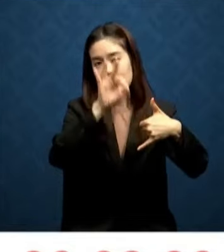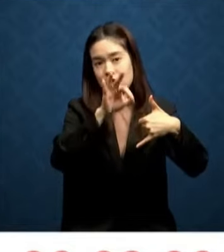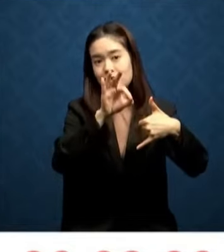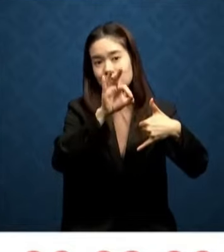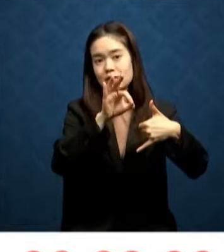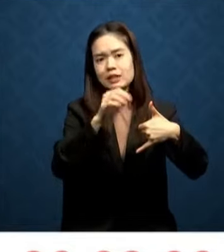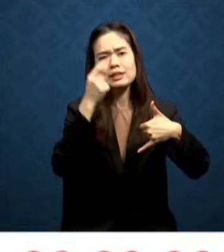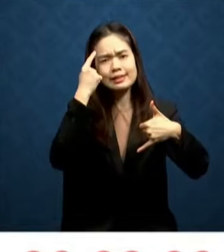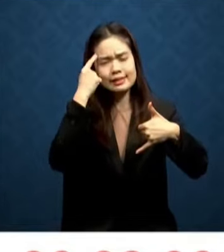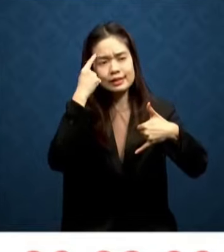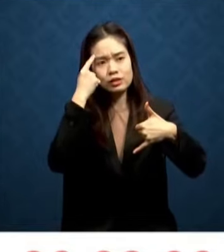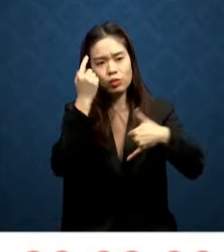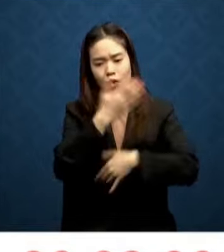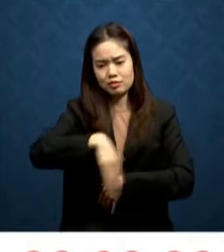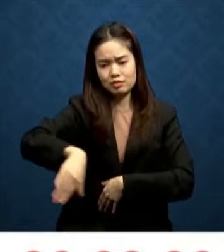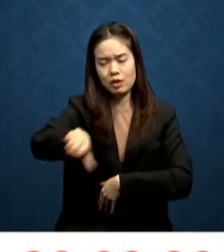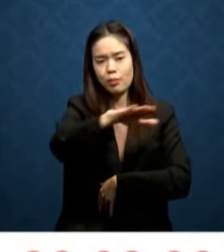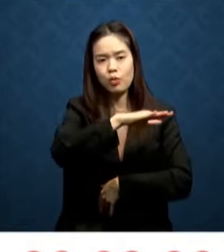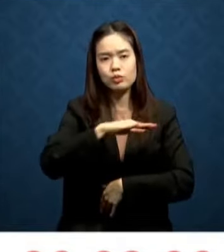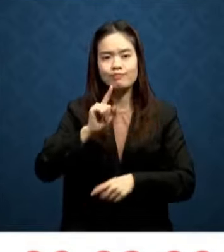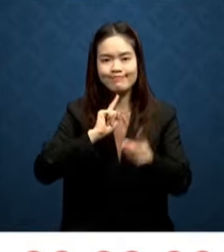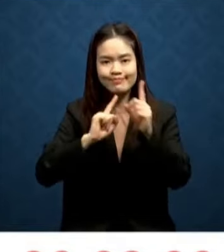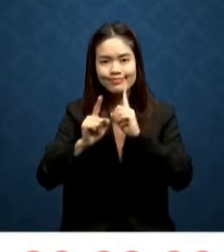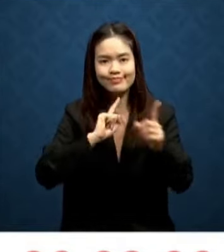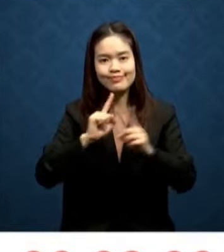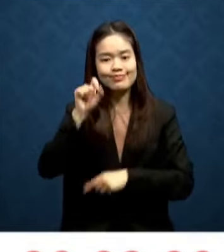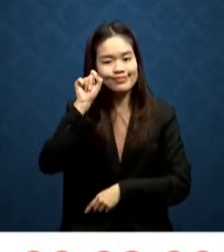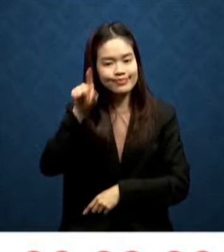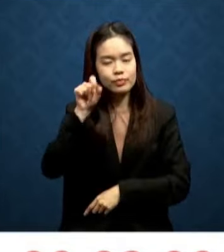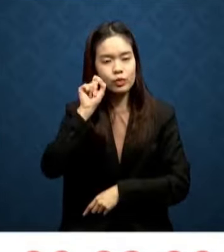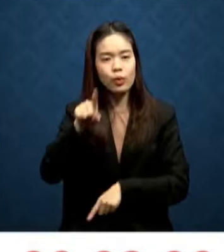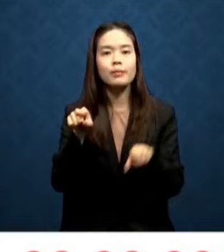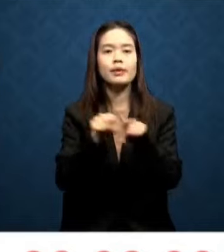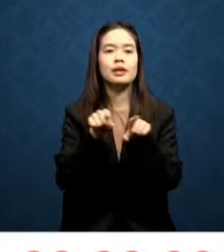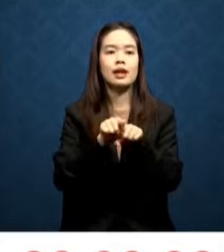เป็นหลักการที่ต้องสำคัญและผมคิดว่าเรื่องนี้เป็นเรื่องด่วนครับขอบคุณครับ